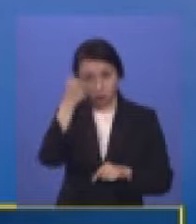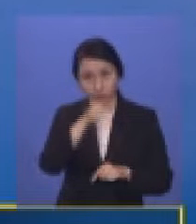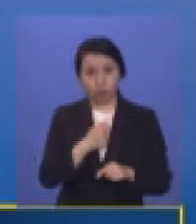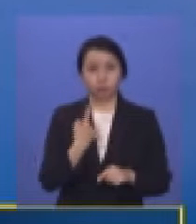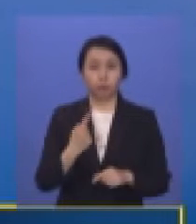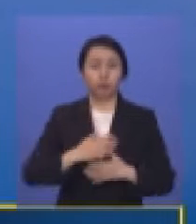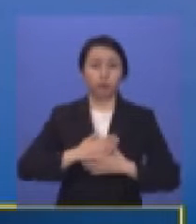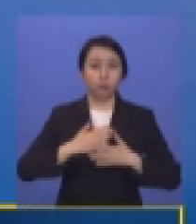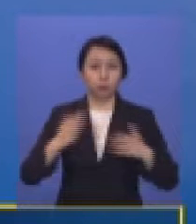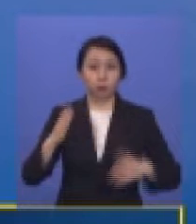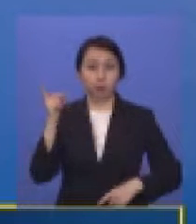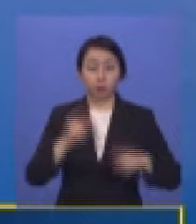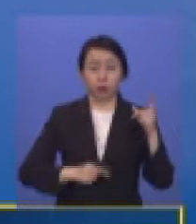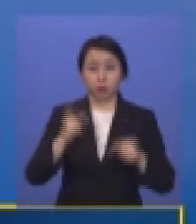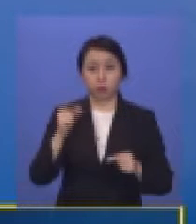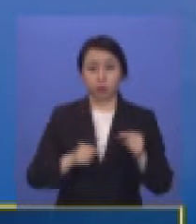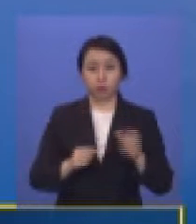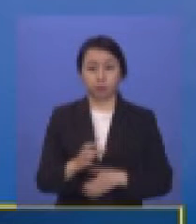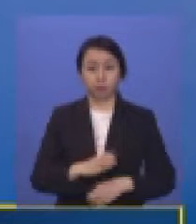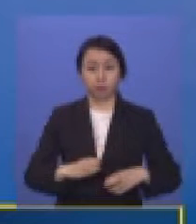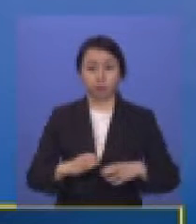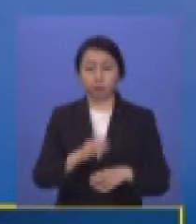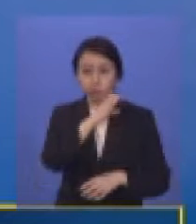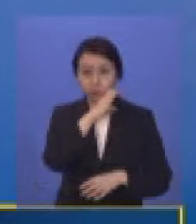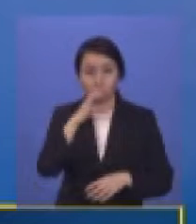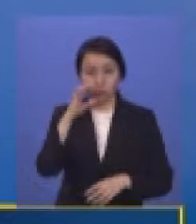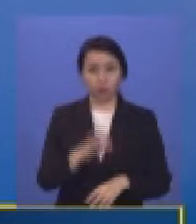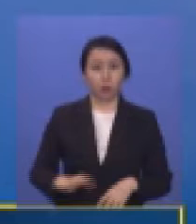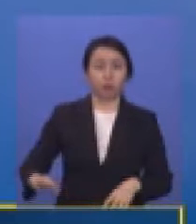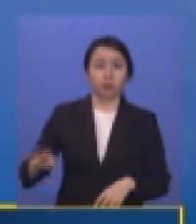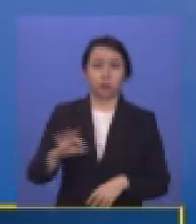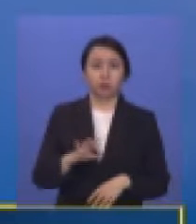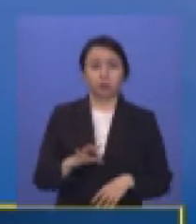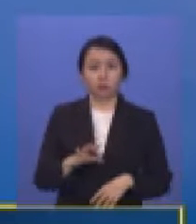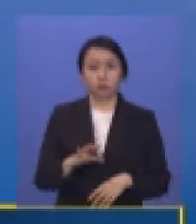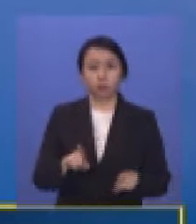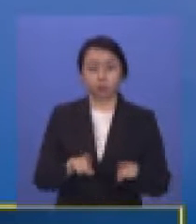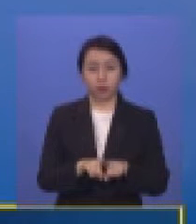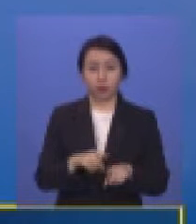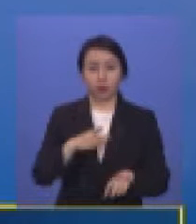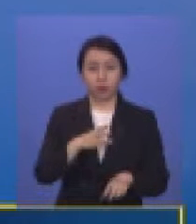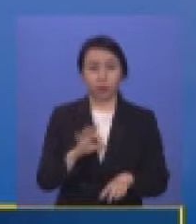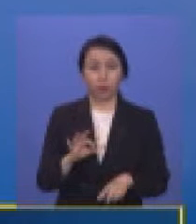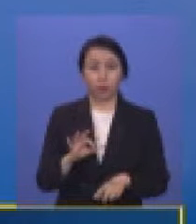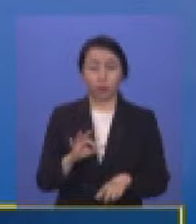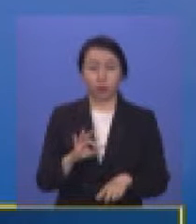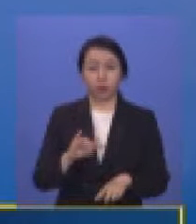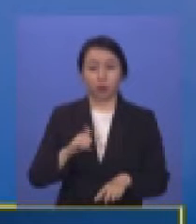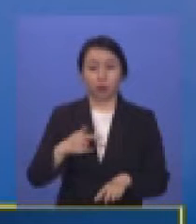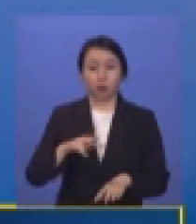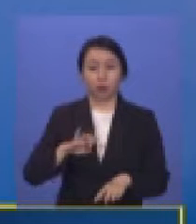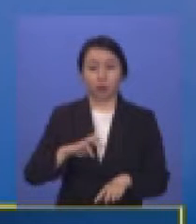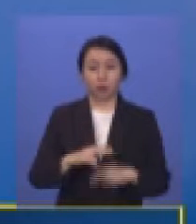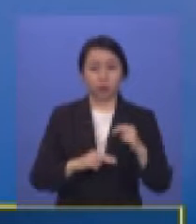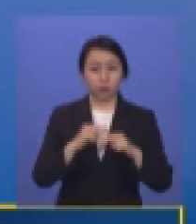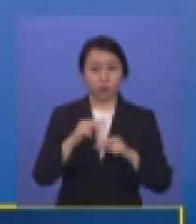один из крупнейших молочно-товарных ферм Северо-Казахстанской области. Также ТО УК «Адель»